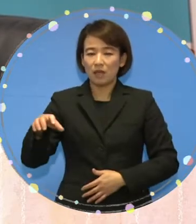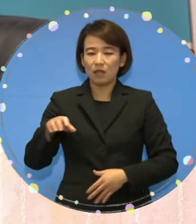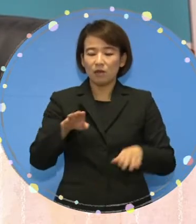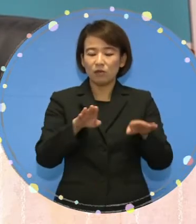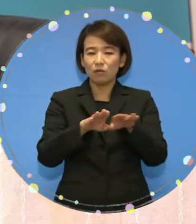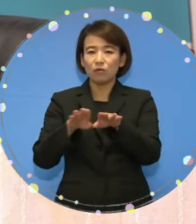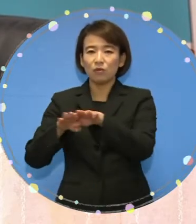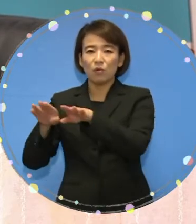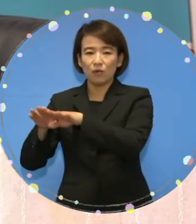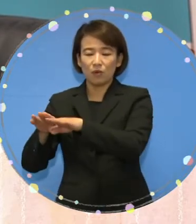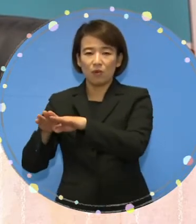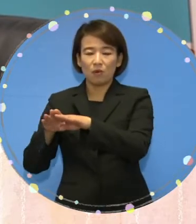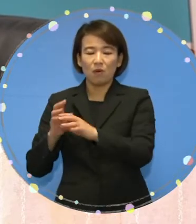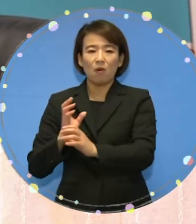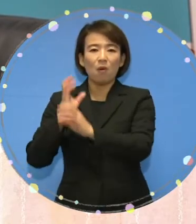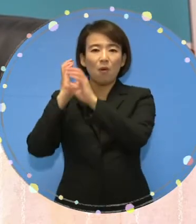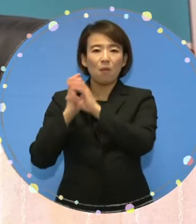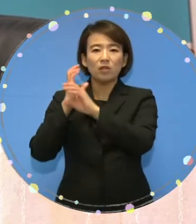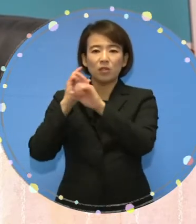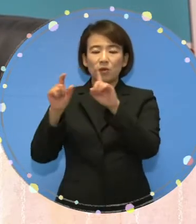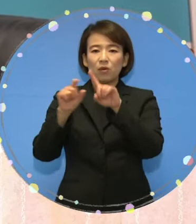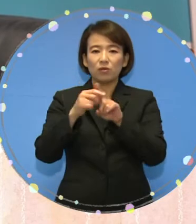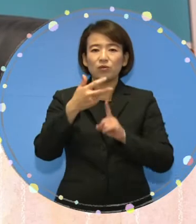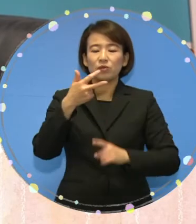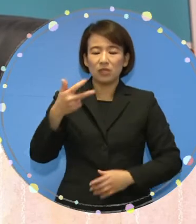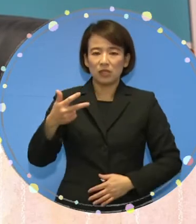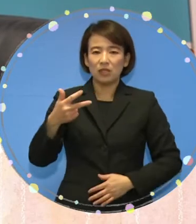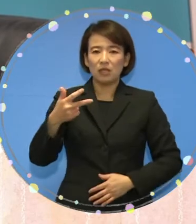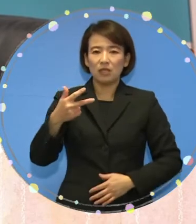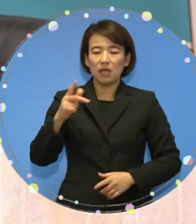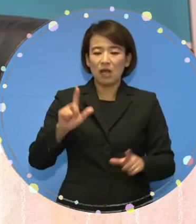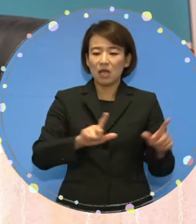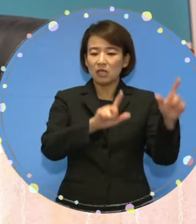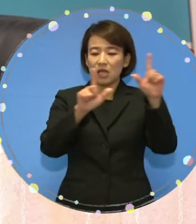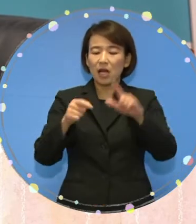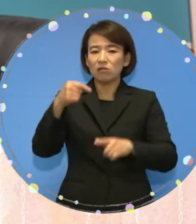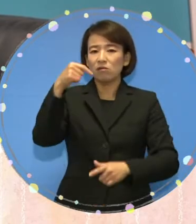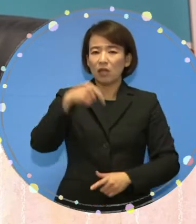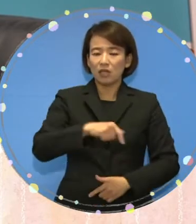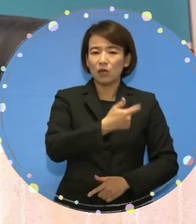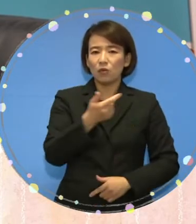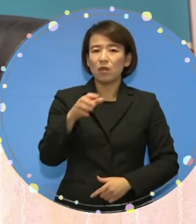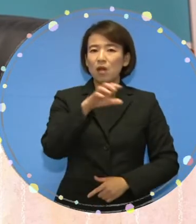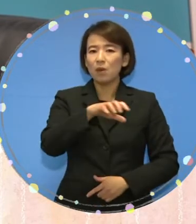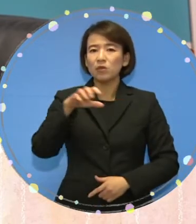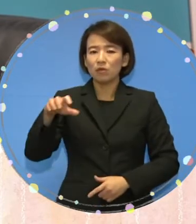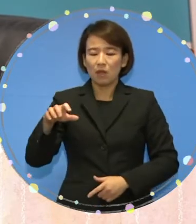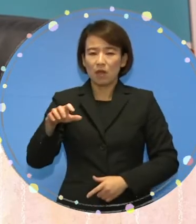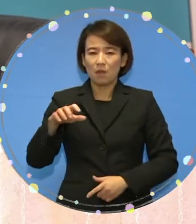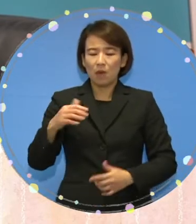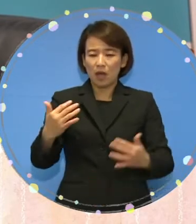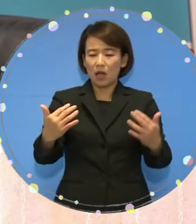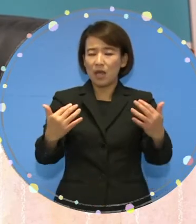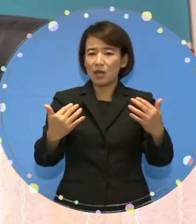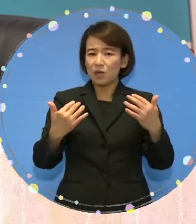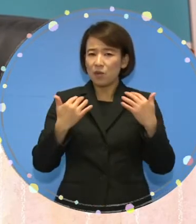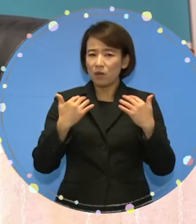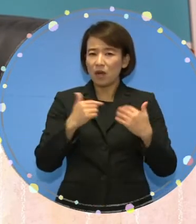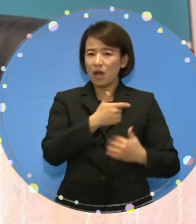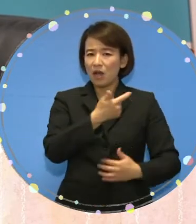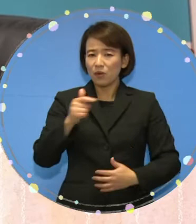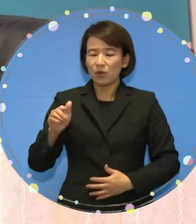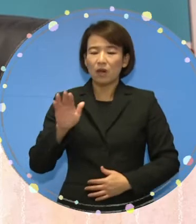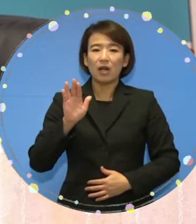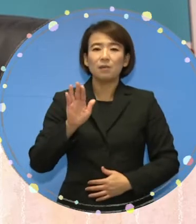臨時休新居浜太鼓祭りの中止など日常生活の様々な面でエコなの感染症の影響